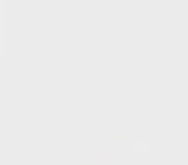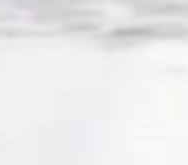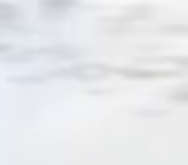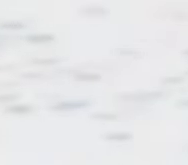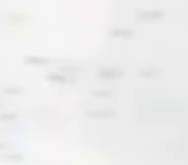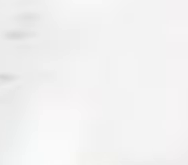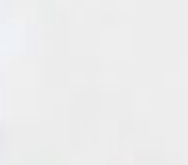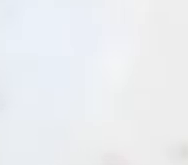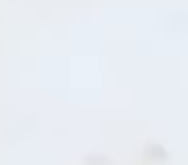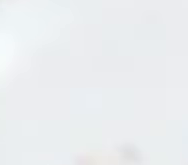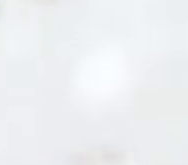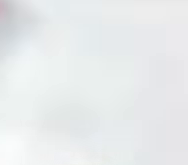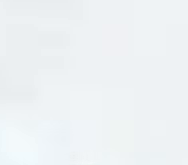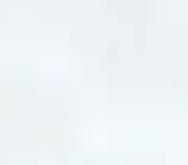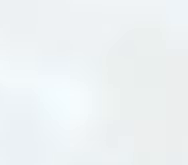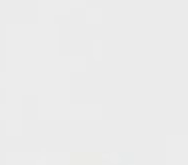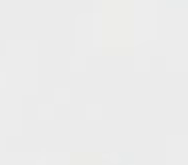k